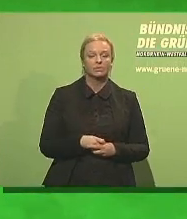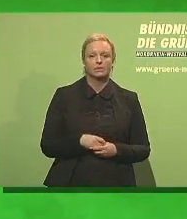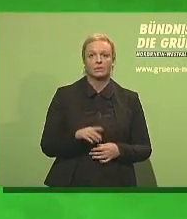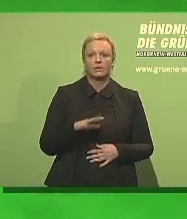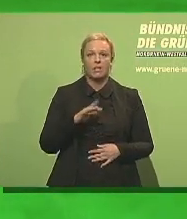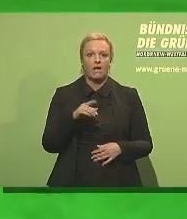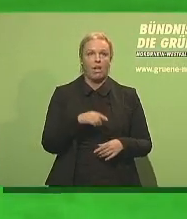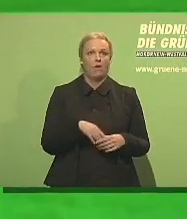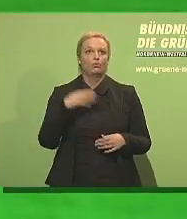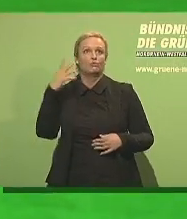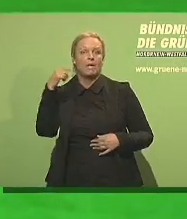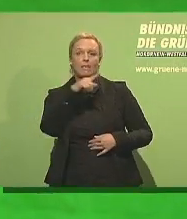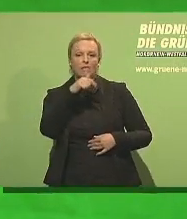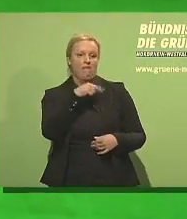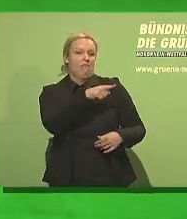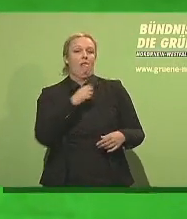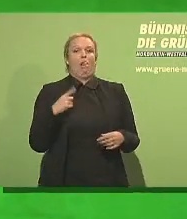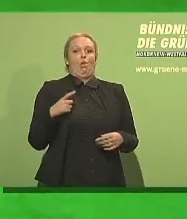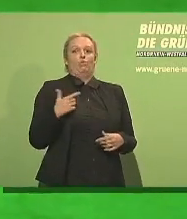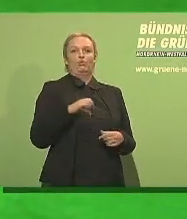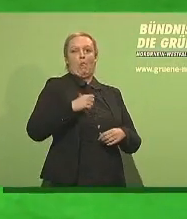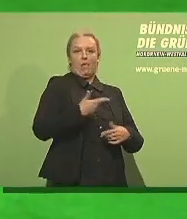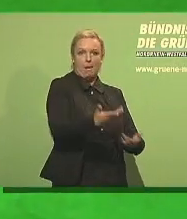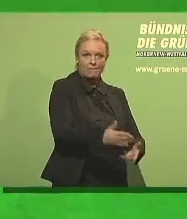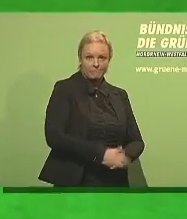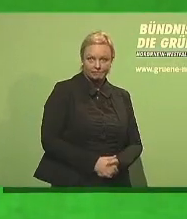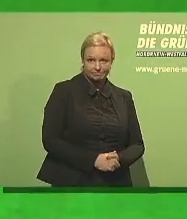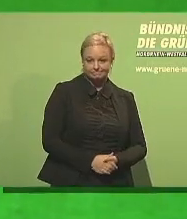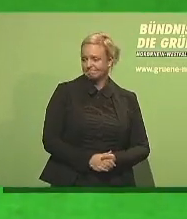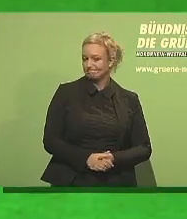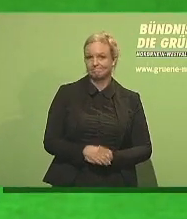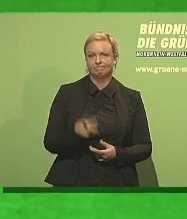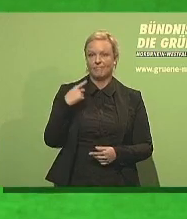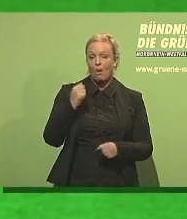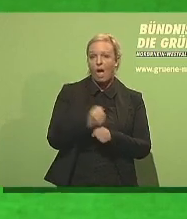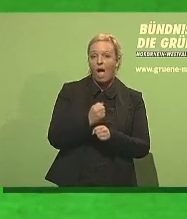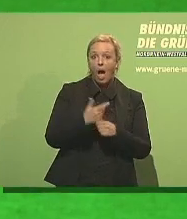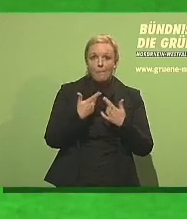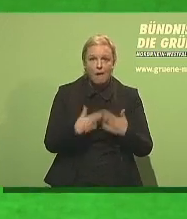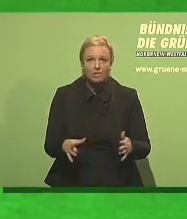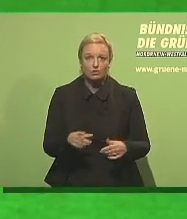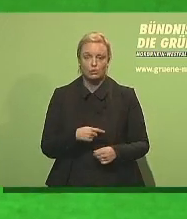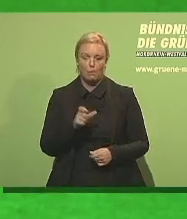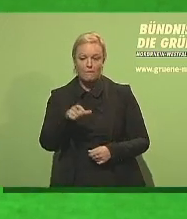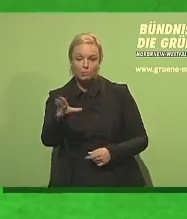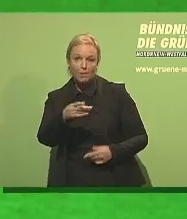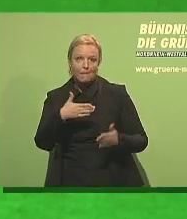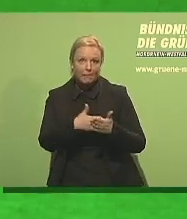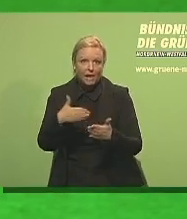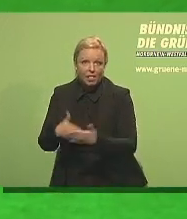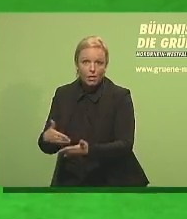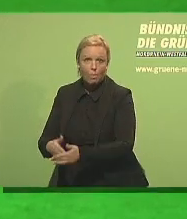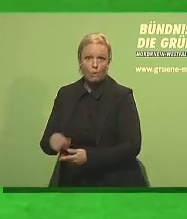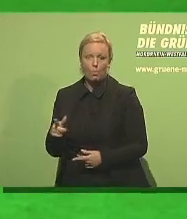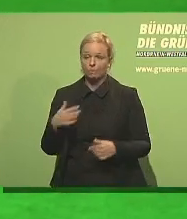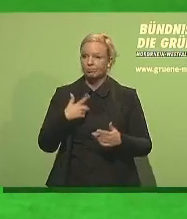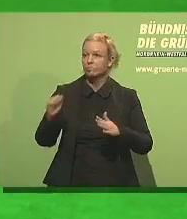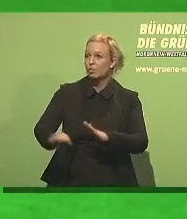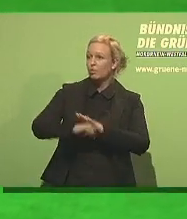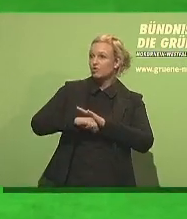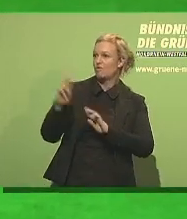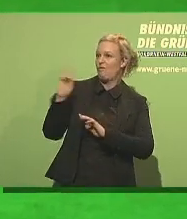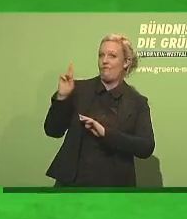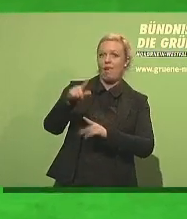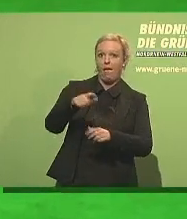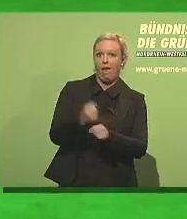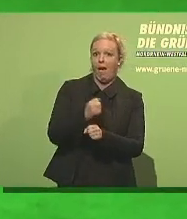Dekadenz bezichtigt wurden. Bittere Jahre für erwerbslose Menschen mit Behinderungen, die ohne Unterstützung den Weg in den